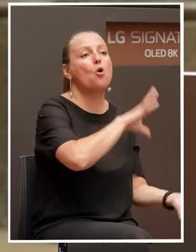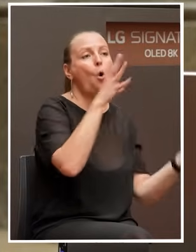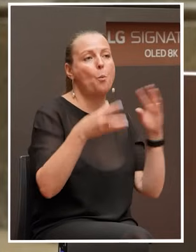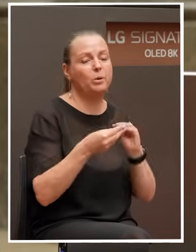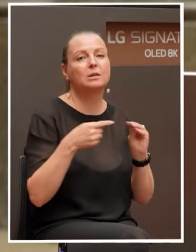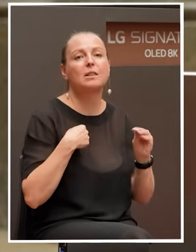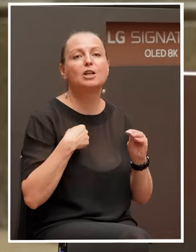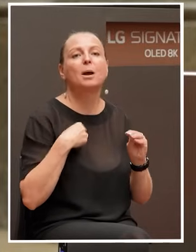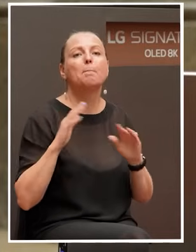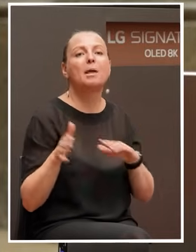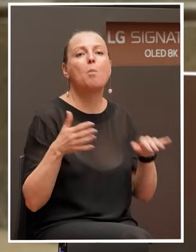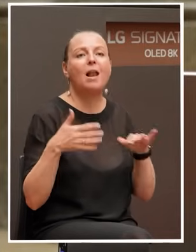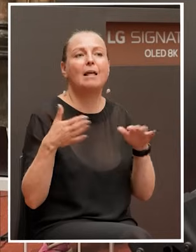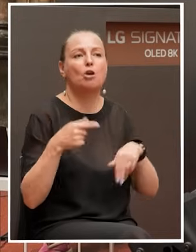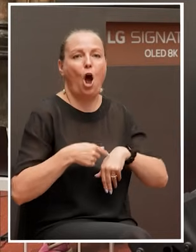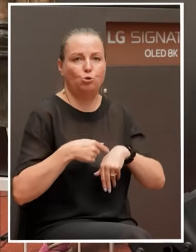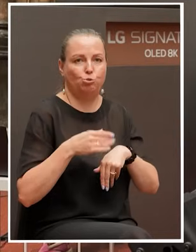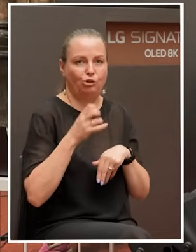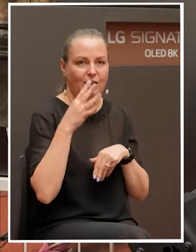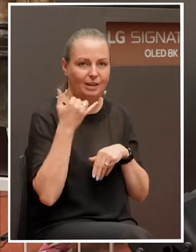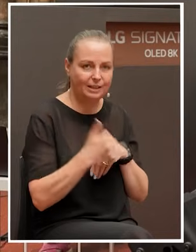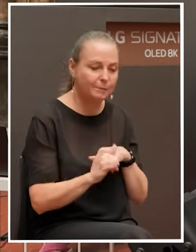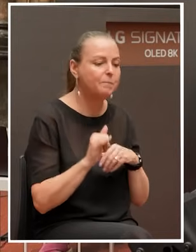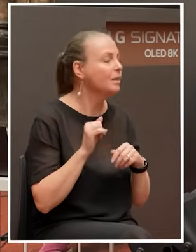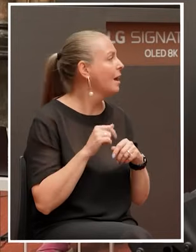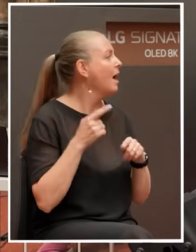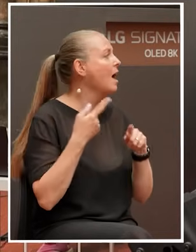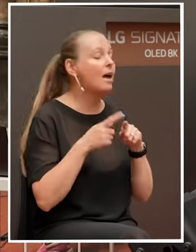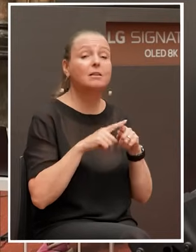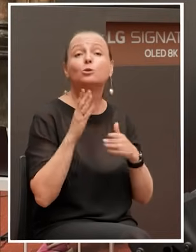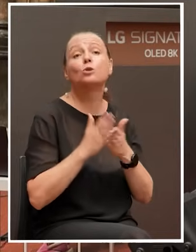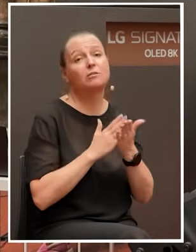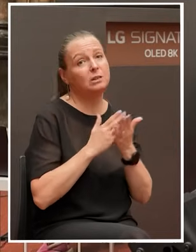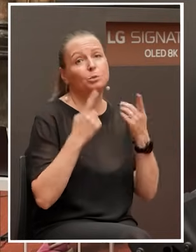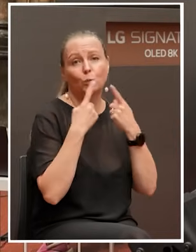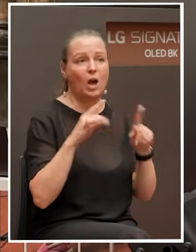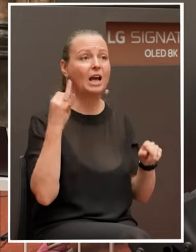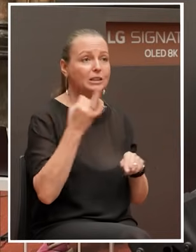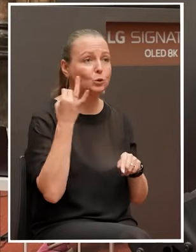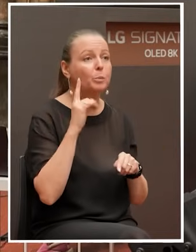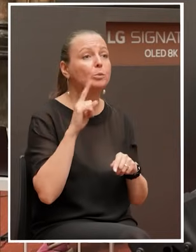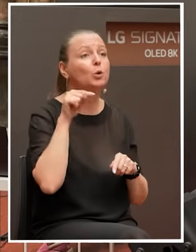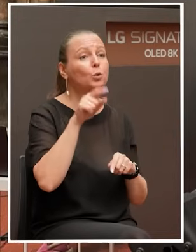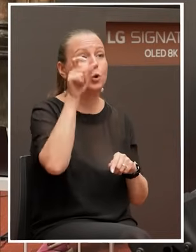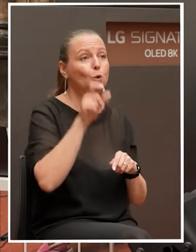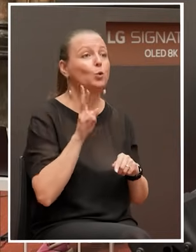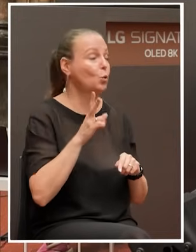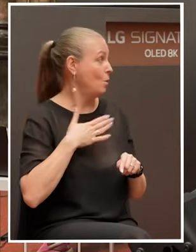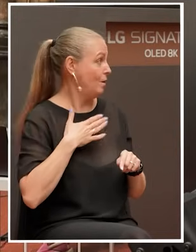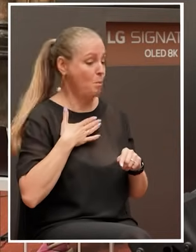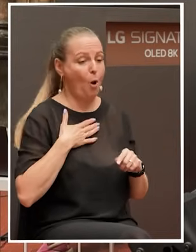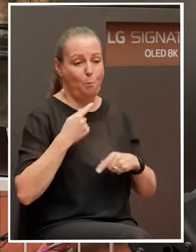наших мимолетных ощущений. Как говорилось у Киплинга, это совсем другая история, потому что тот, кто из моего поколения